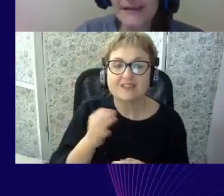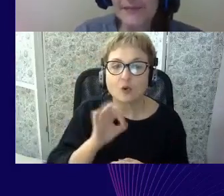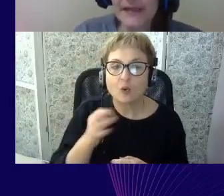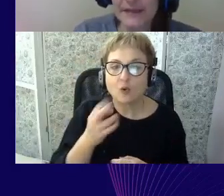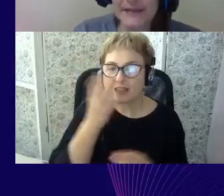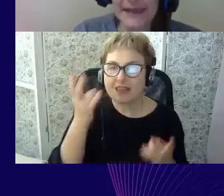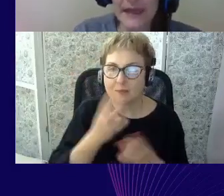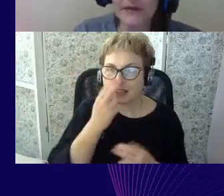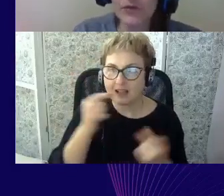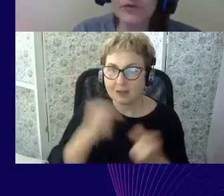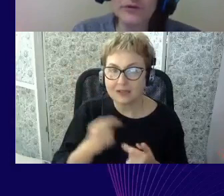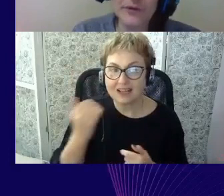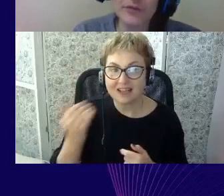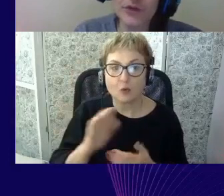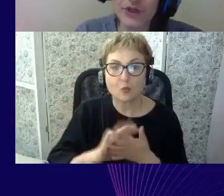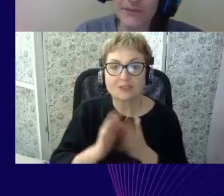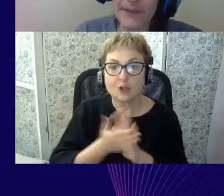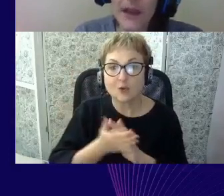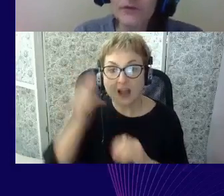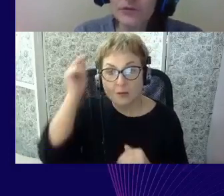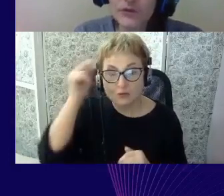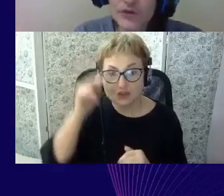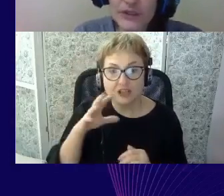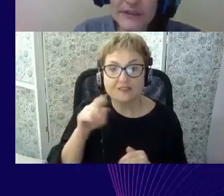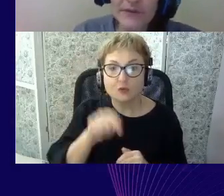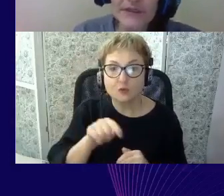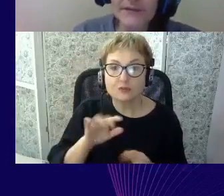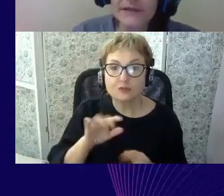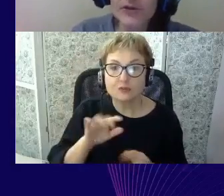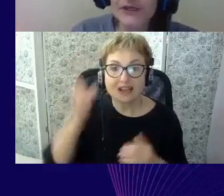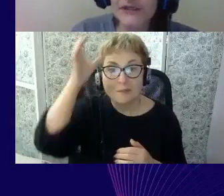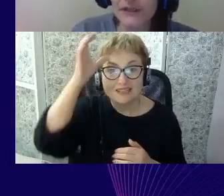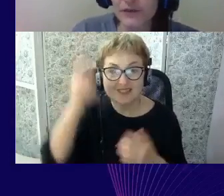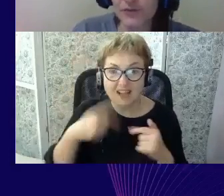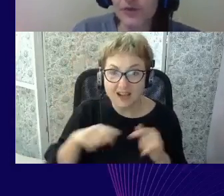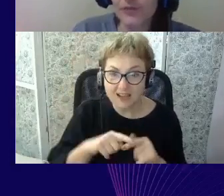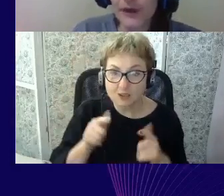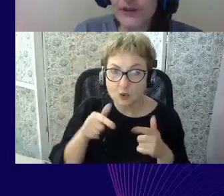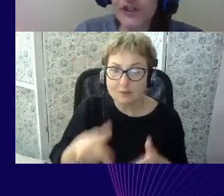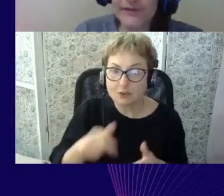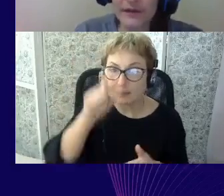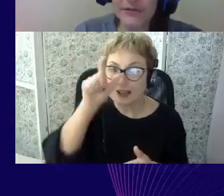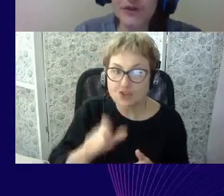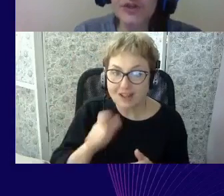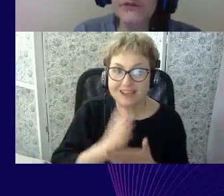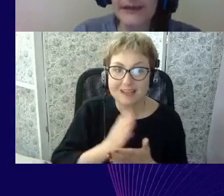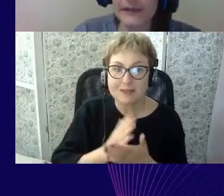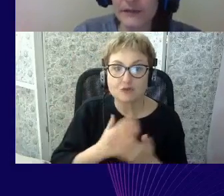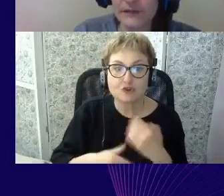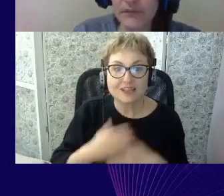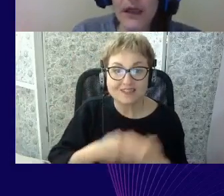необходимости адаптации для него условий обучения. В том случае, если в образовательную организацию поступает человек,